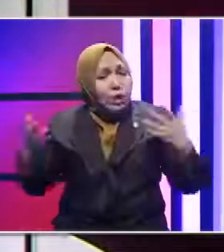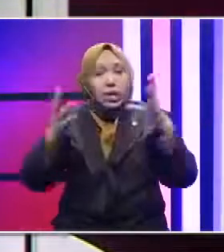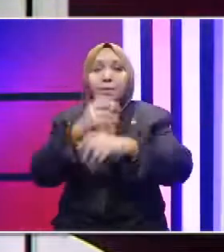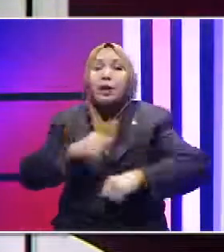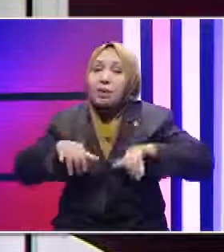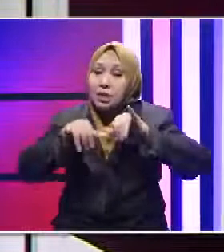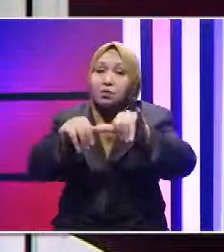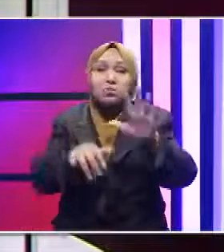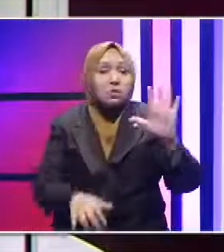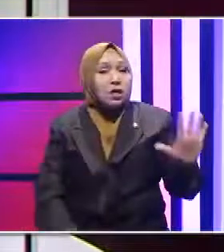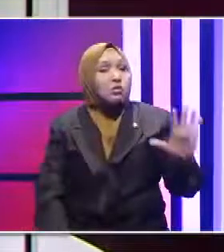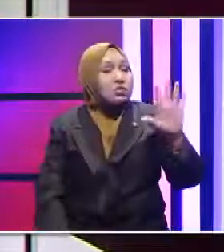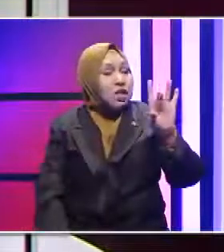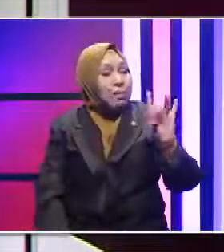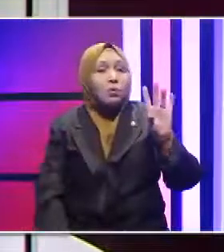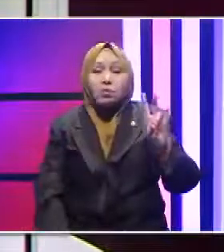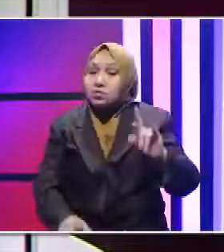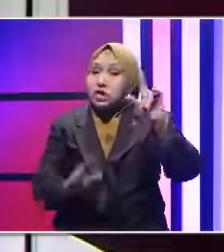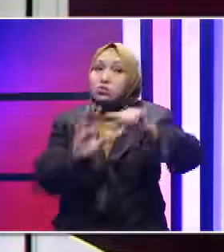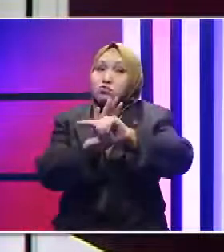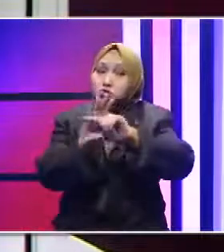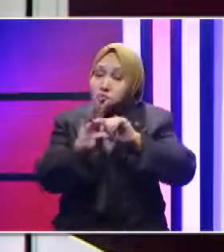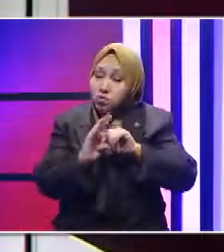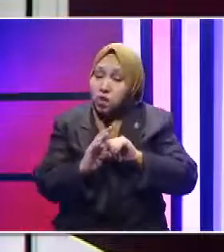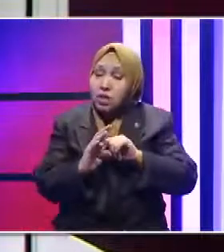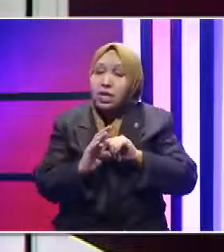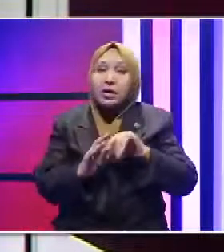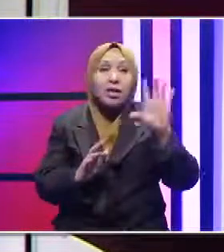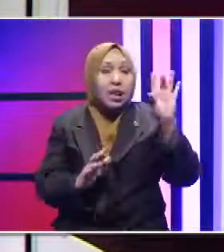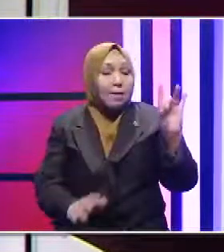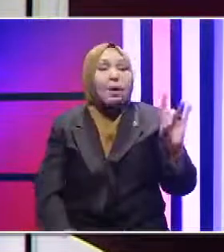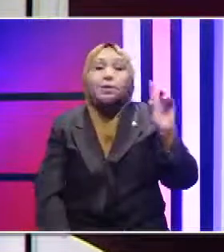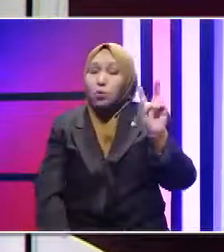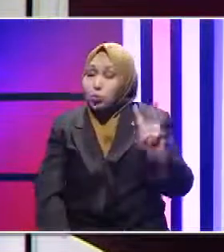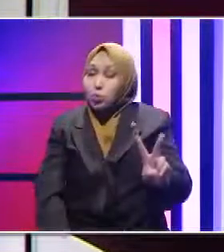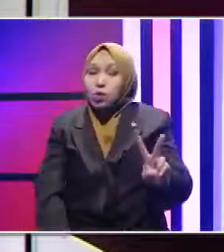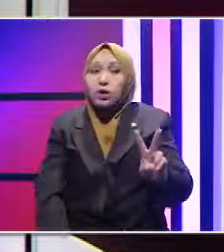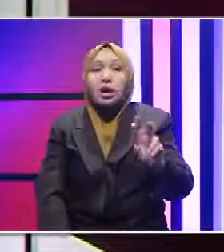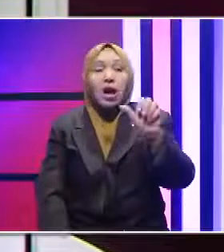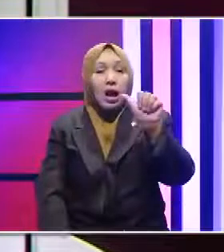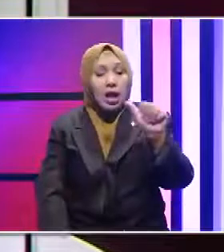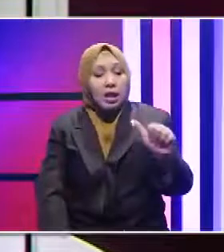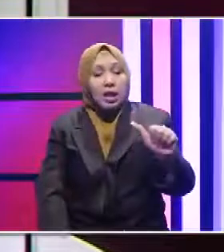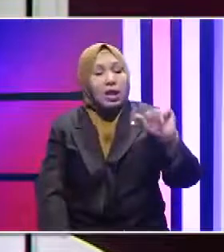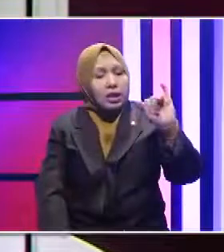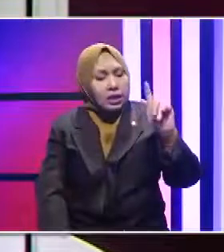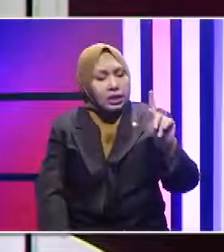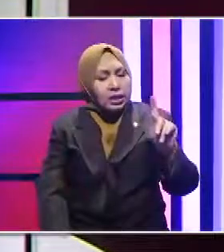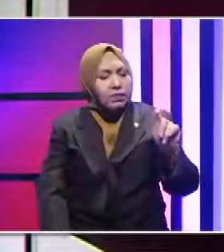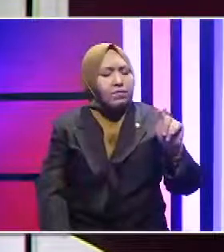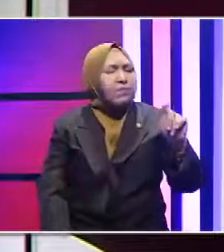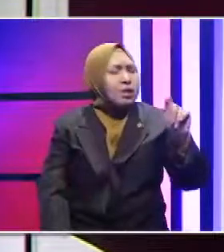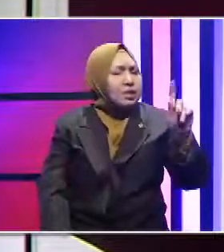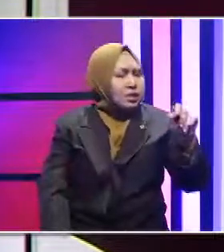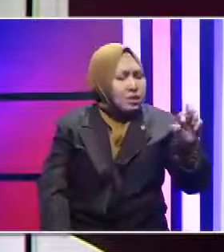halaman 587, satu surah yang ke-82, Al-Infitar. Sama-sama kita ingin